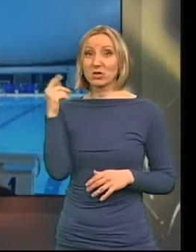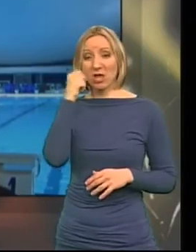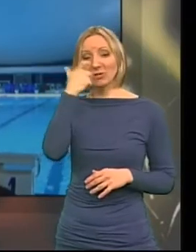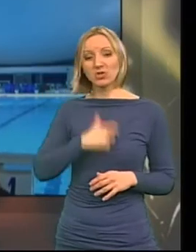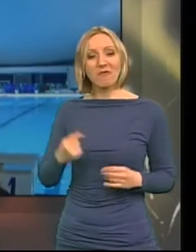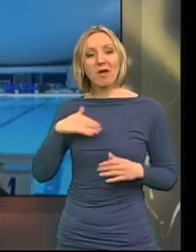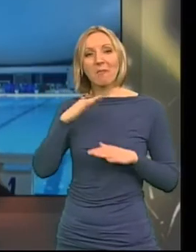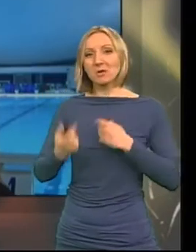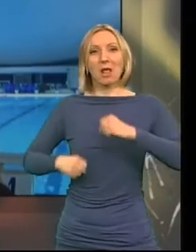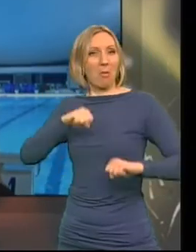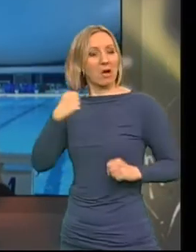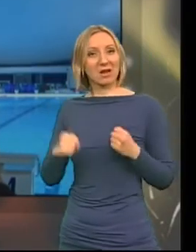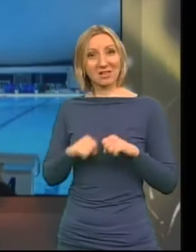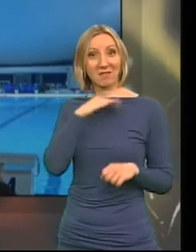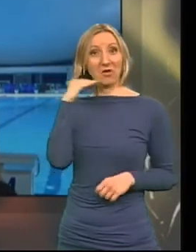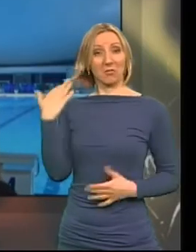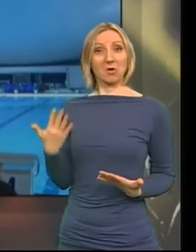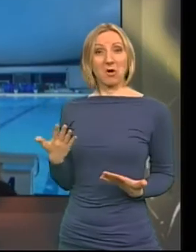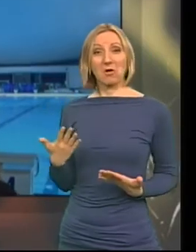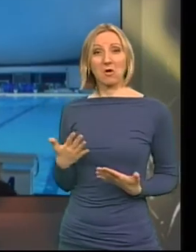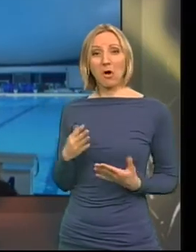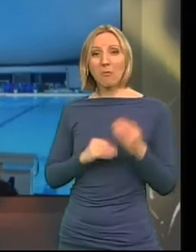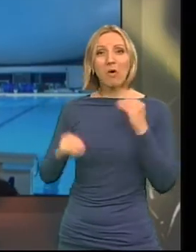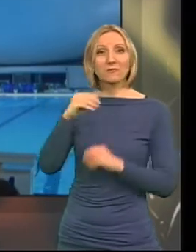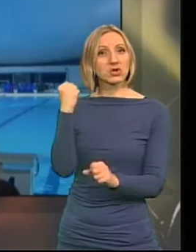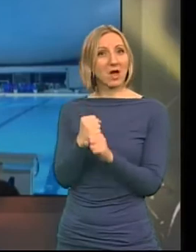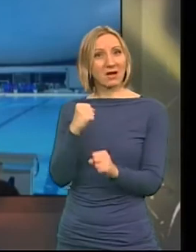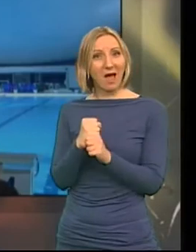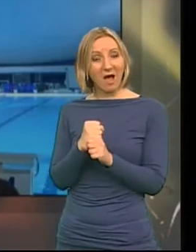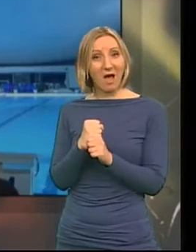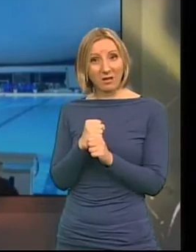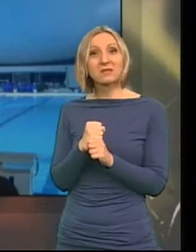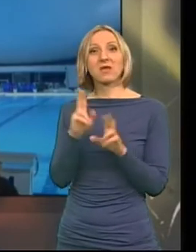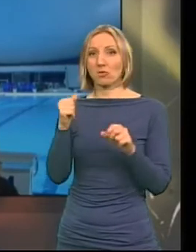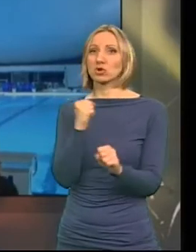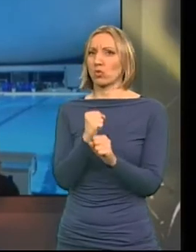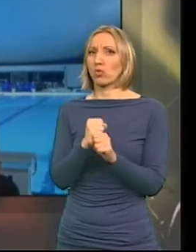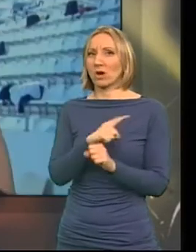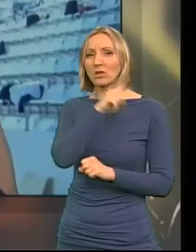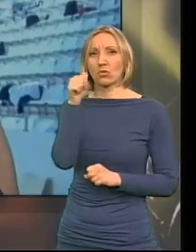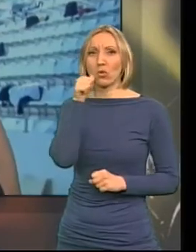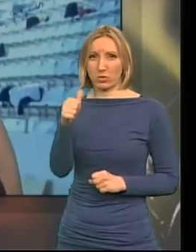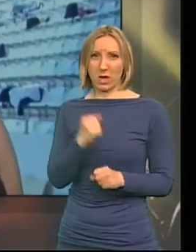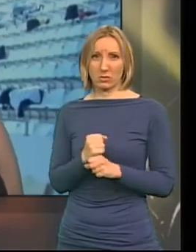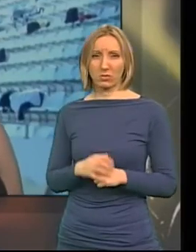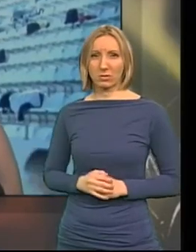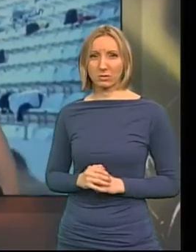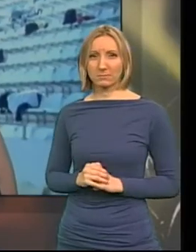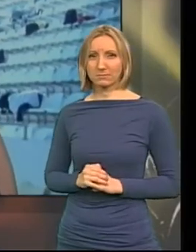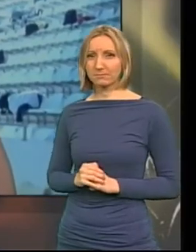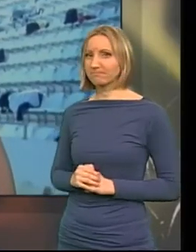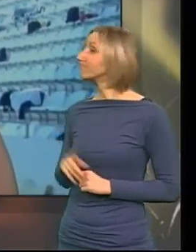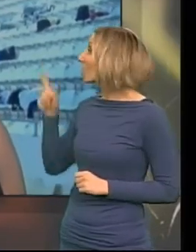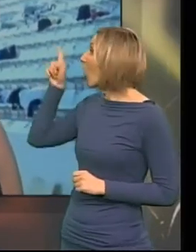pokretljiviji posle i može mnogo više radnje u toku samog dana da uradi. Ovo je nešto što